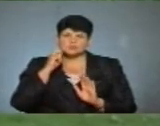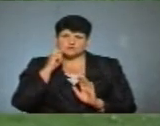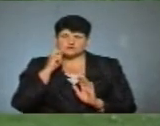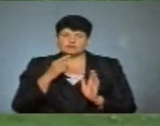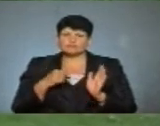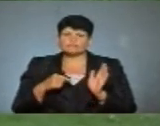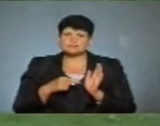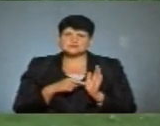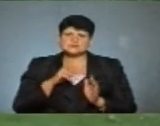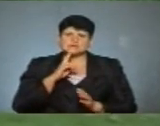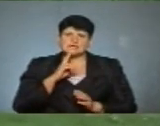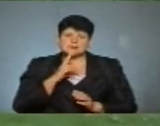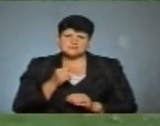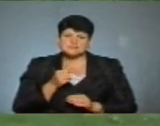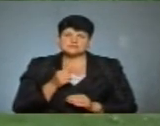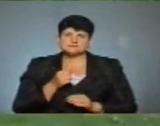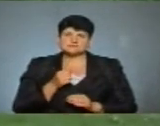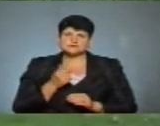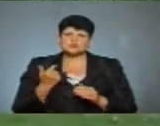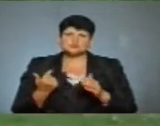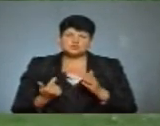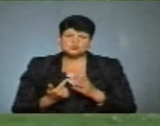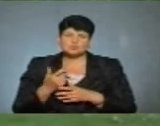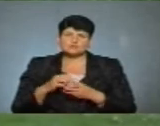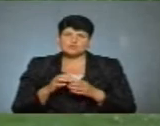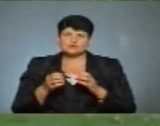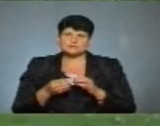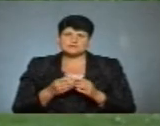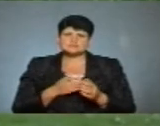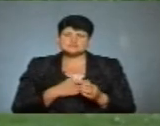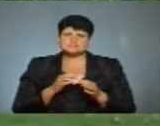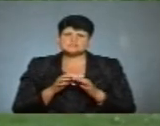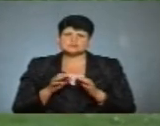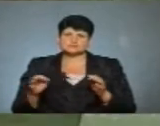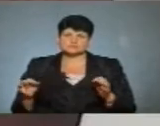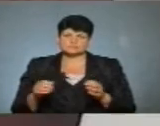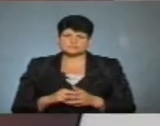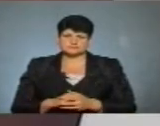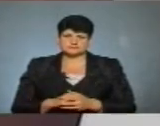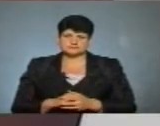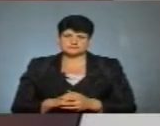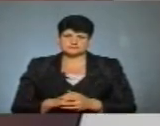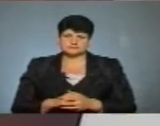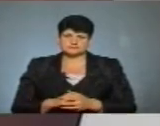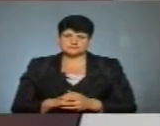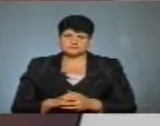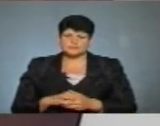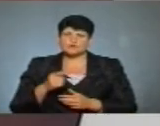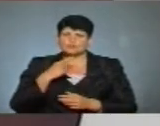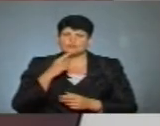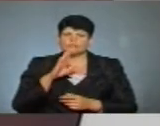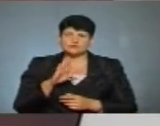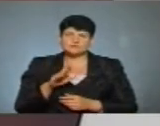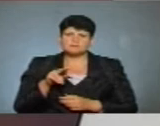місті Кременець, і знов-таки проблеми з серцево-судинною патологією. За словами